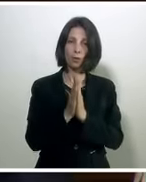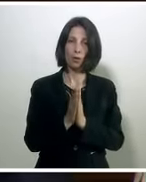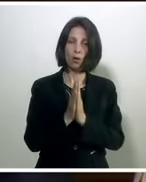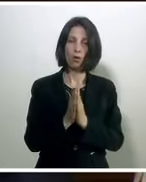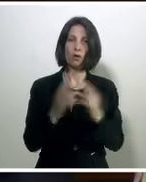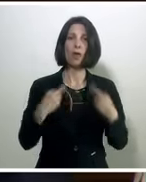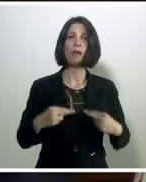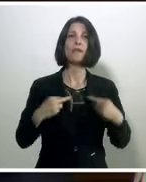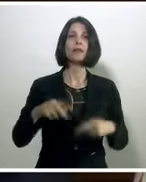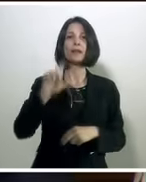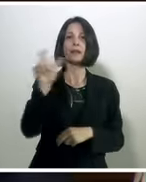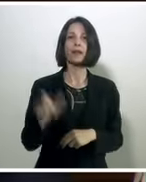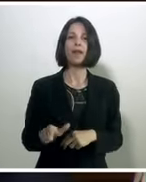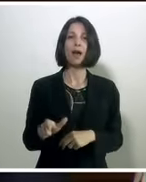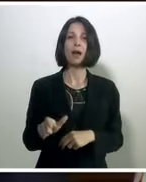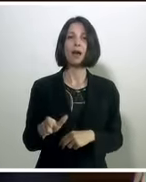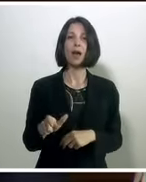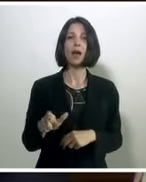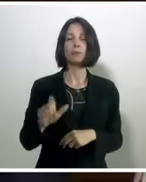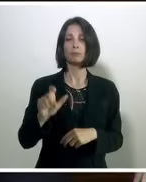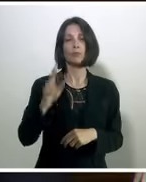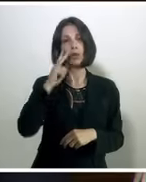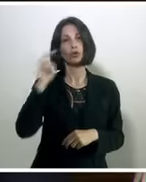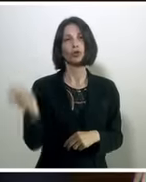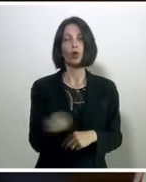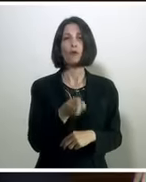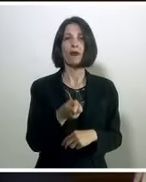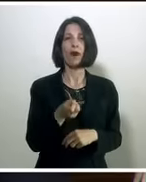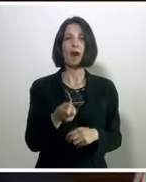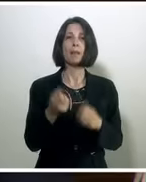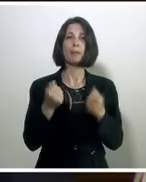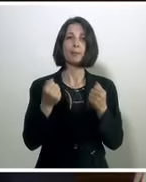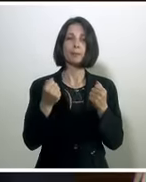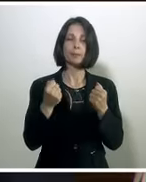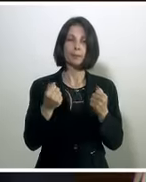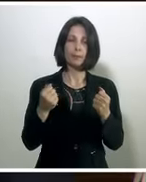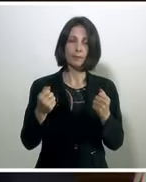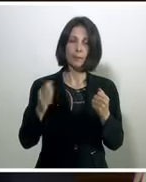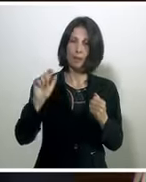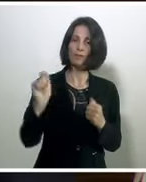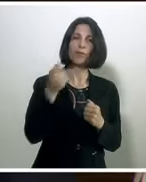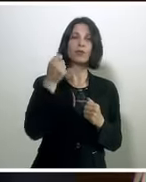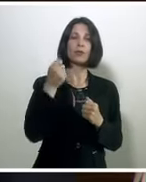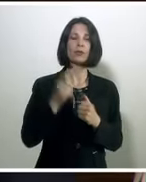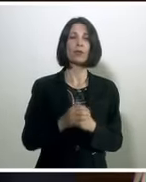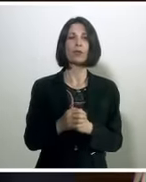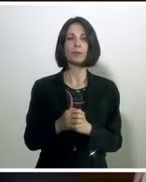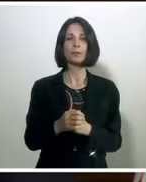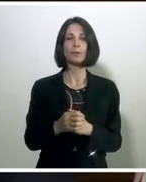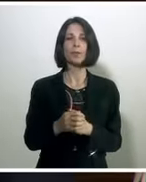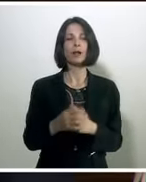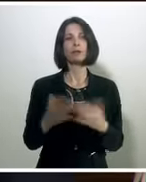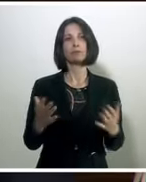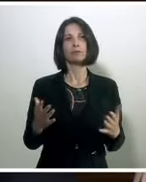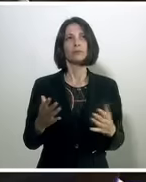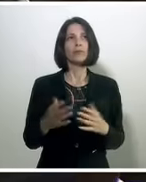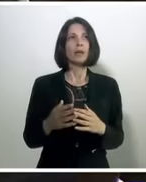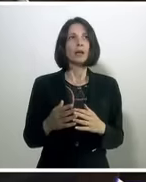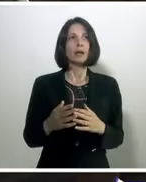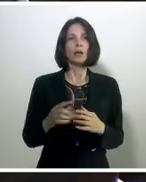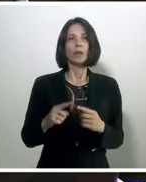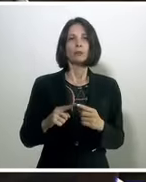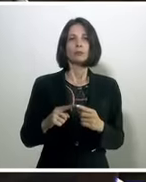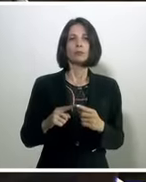funzione cui aspirano una delle peculiarità di quel periodo italiano è la sua durata almeno fino alla metà degli anni